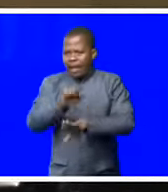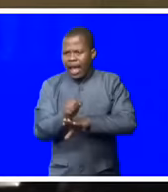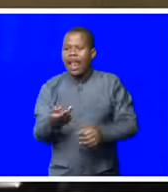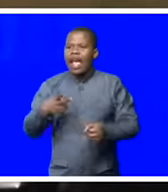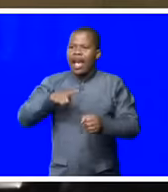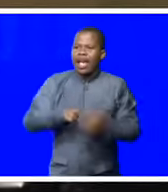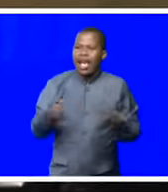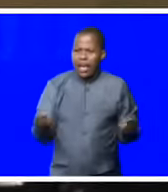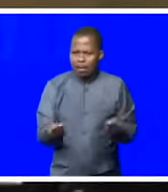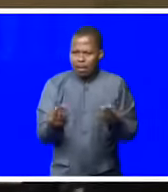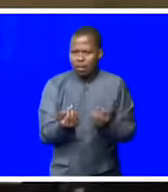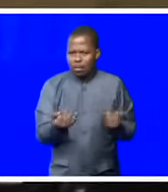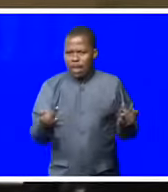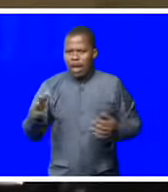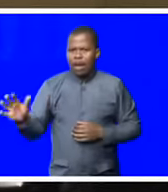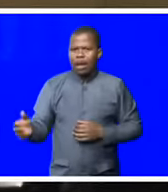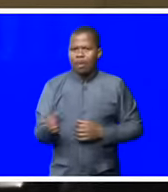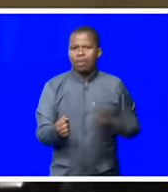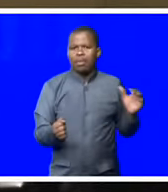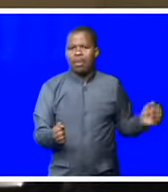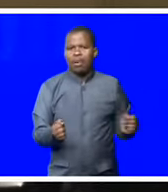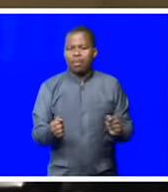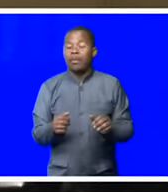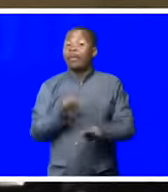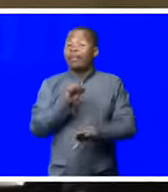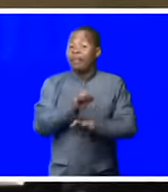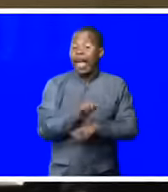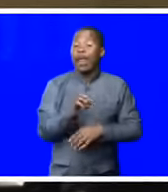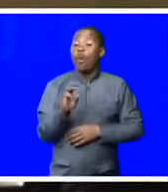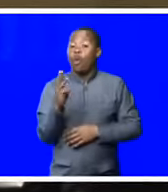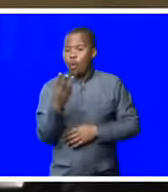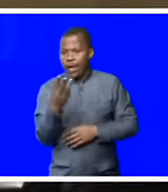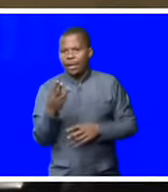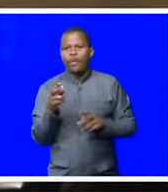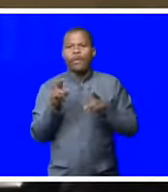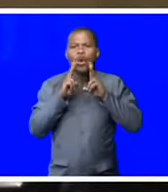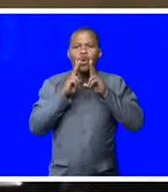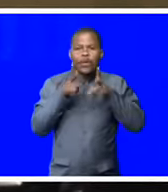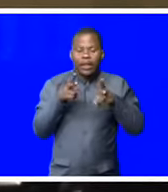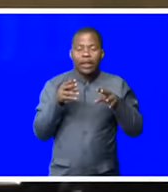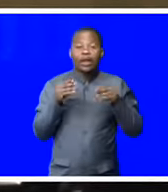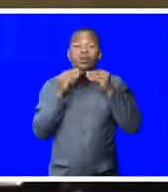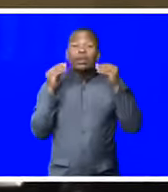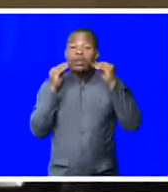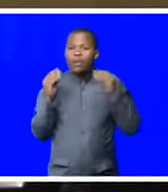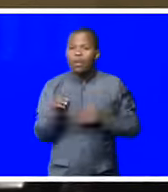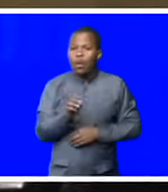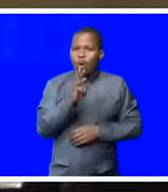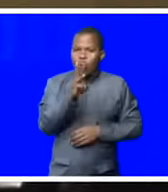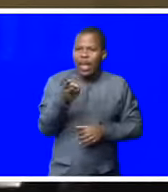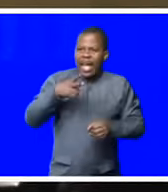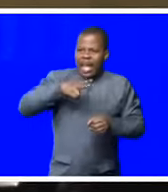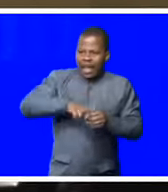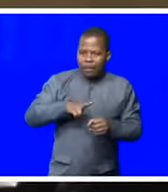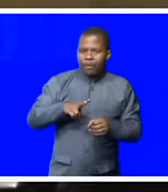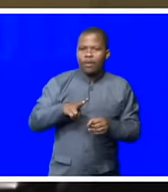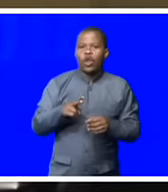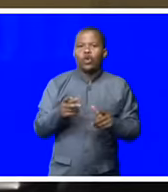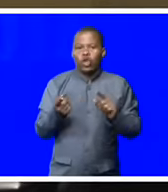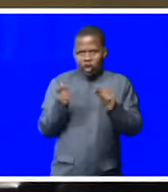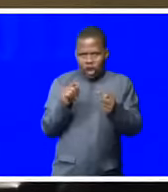lamabili eveni laseMozambique kusukela ngalesithathu bese ke imalanga lamabili lamanye eveni leNingizimu Afrika khona